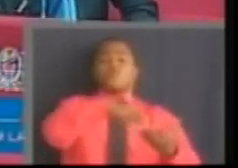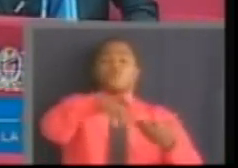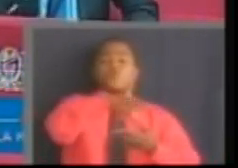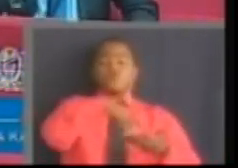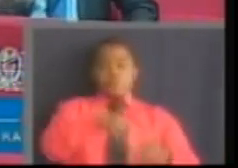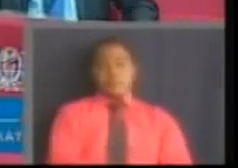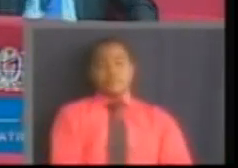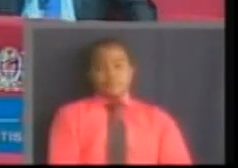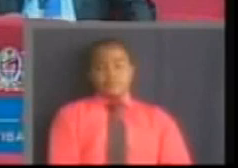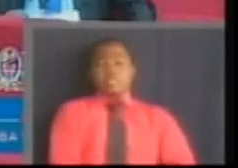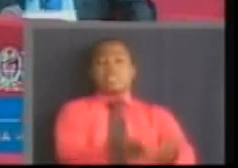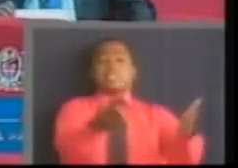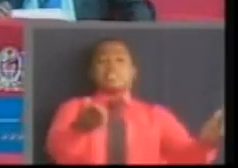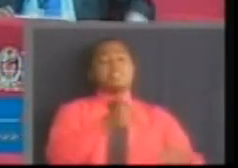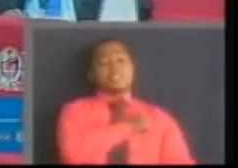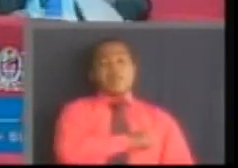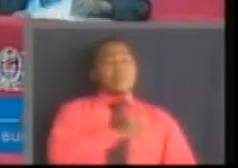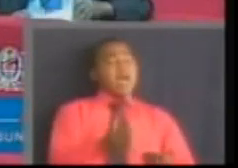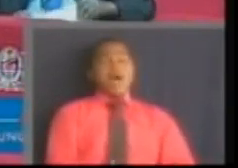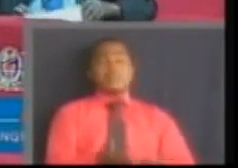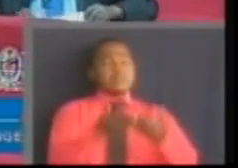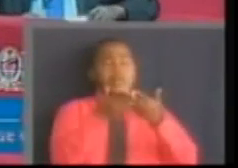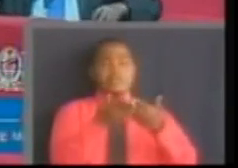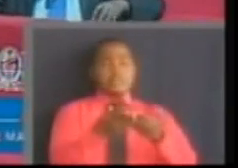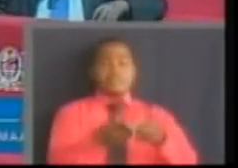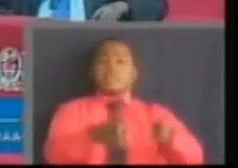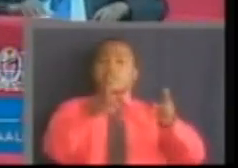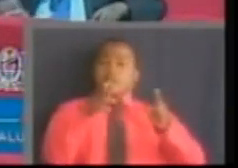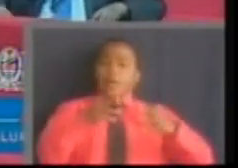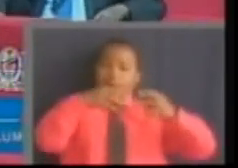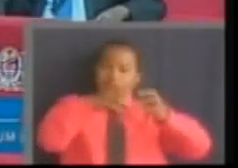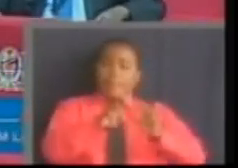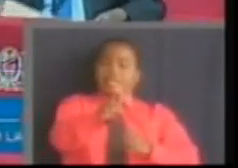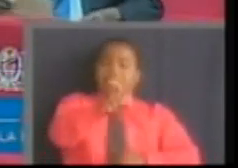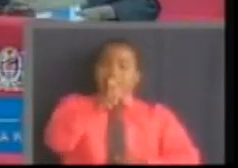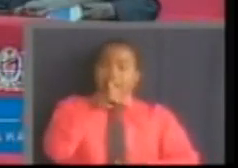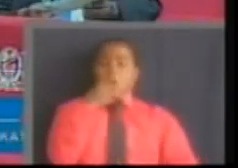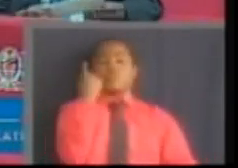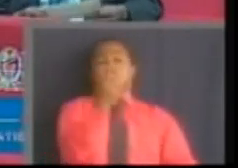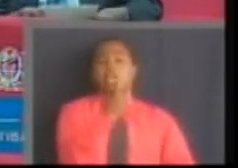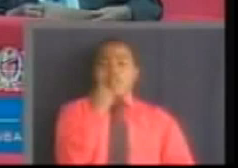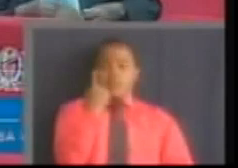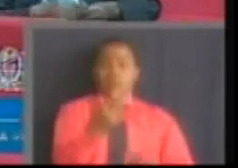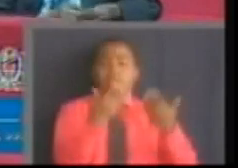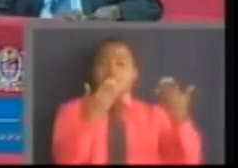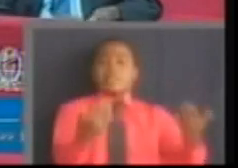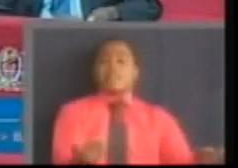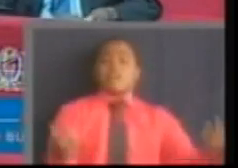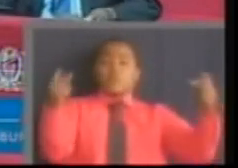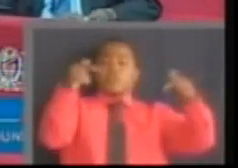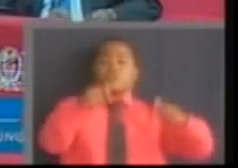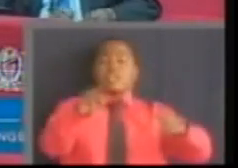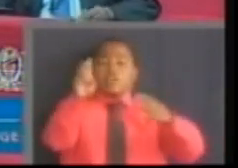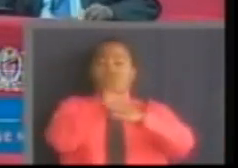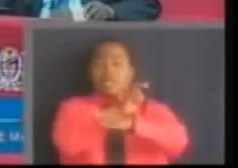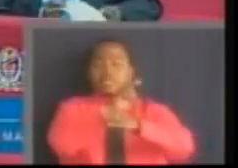Na hii tabia haiwezi kutusaidia kama kamati au kama taifa ama kama wabunge wa bunge maalum. Imefika wakati tunalindana mpaka pale ambapo